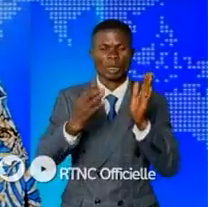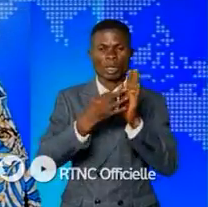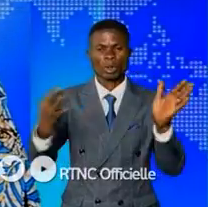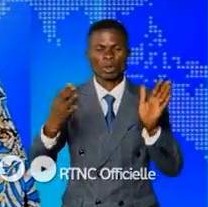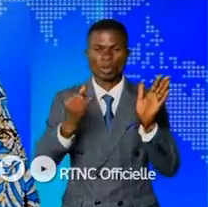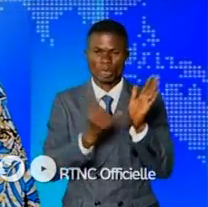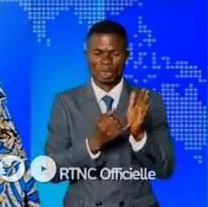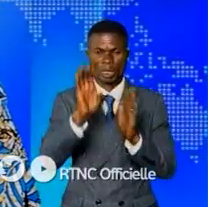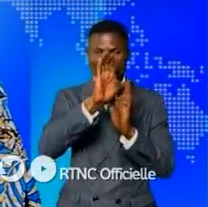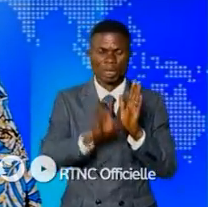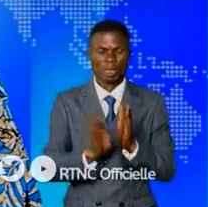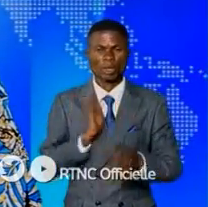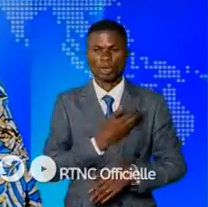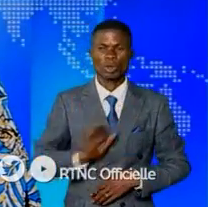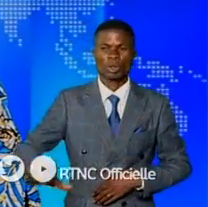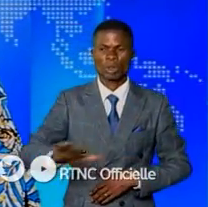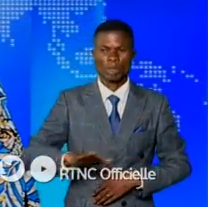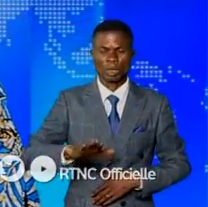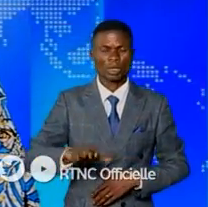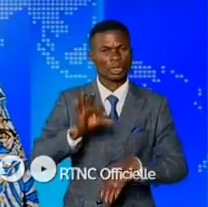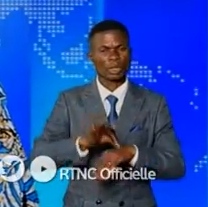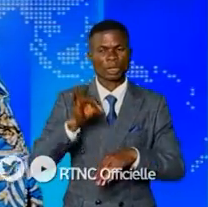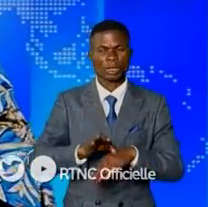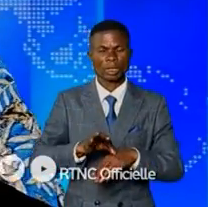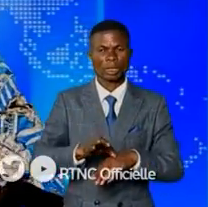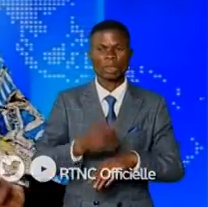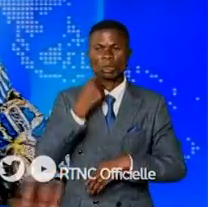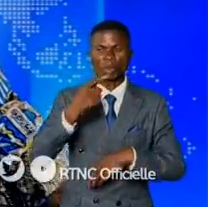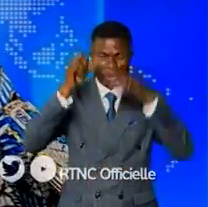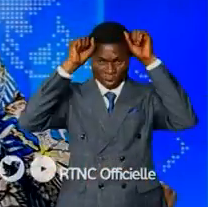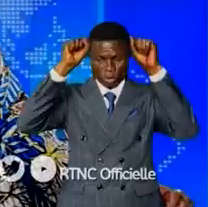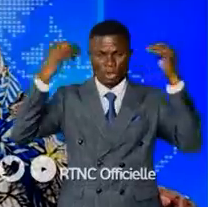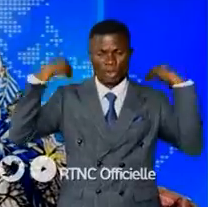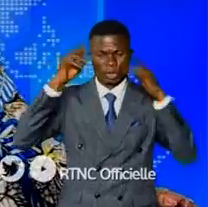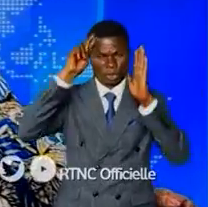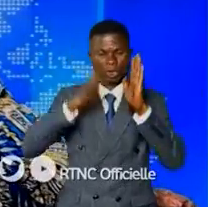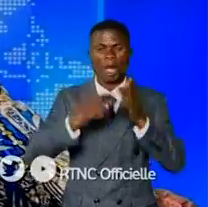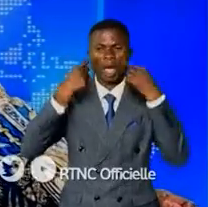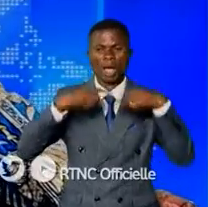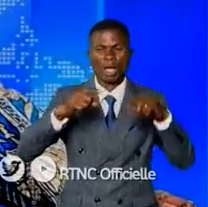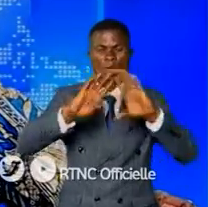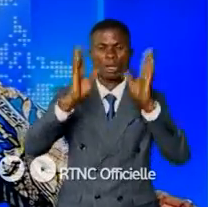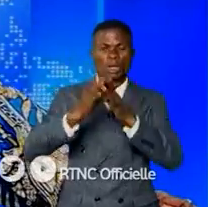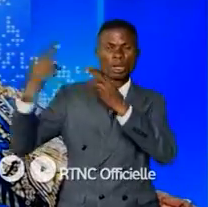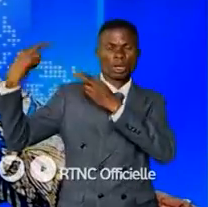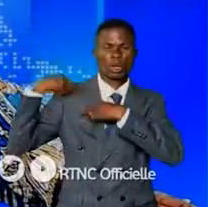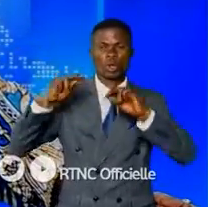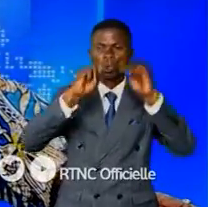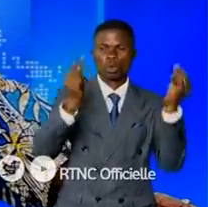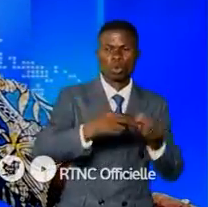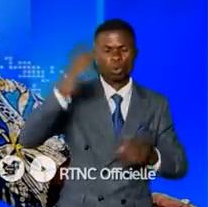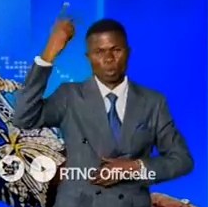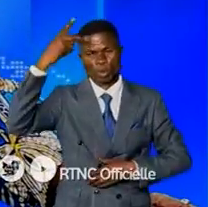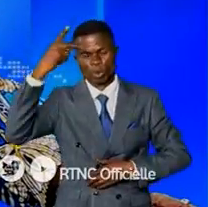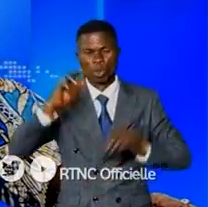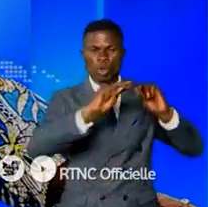de la Constitution de la République, je le privilège, dit le chef du gouvernement, de porter à la connaissance des responsables de partis